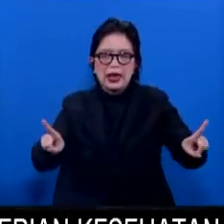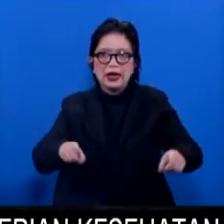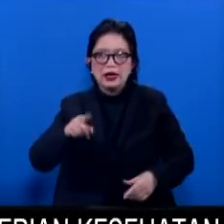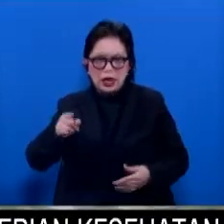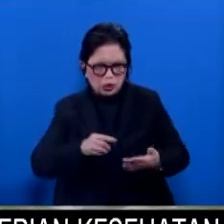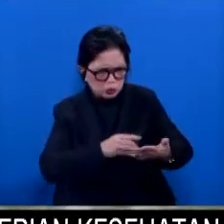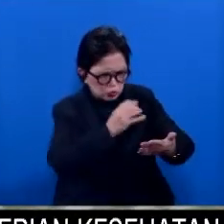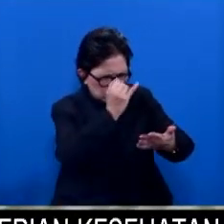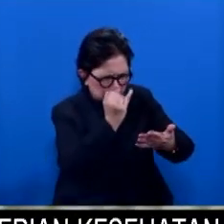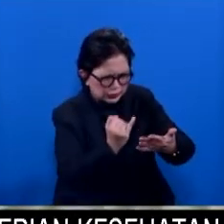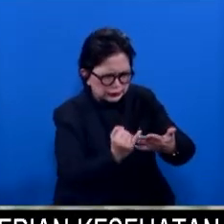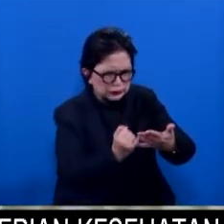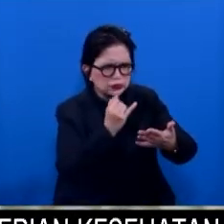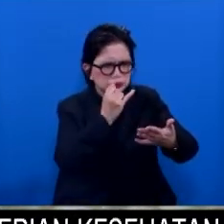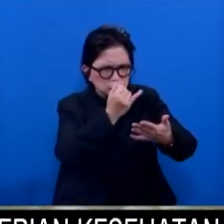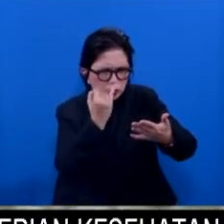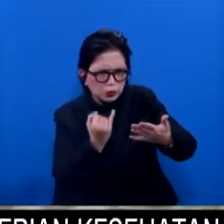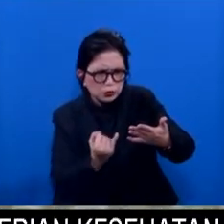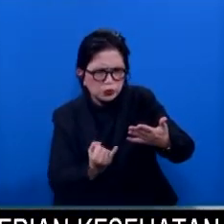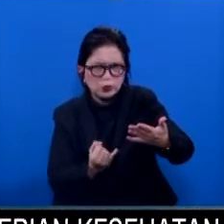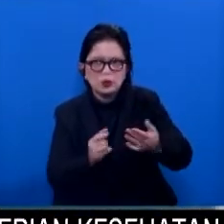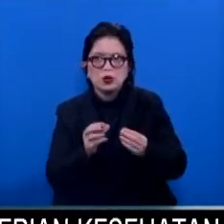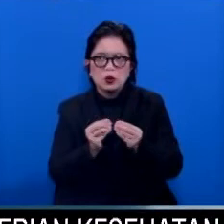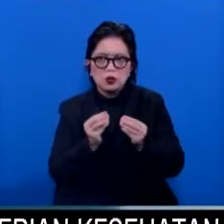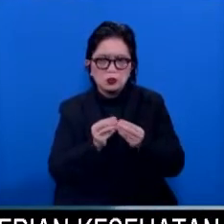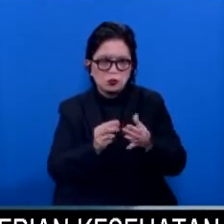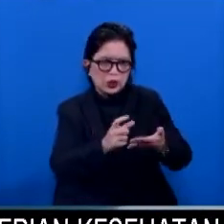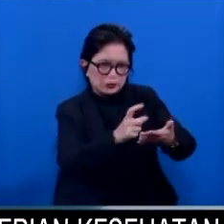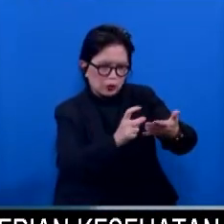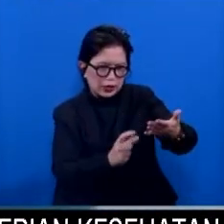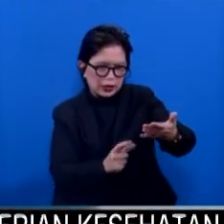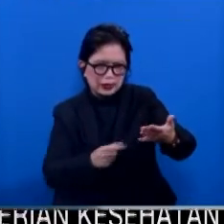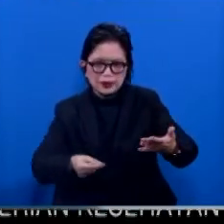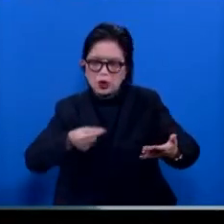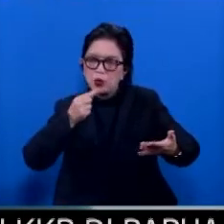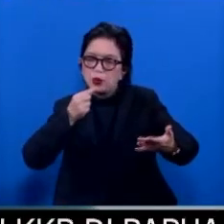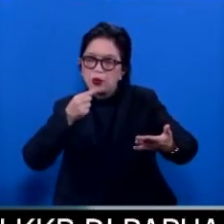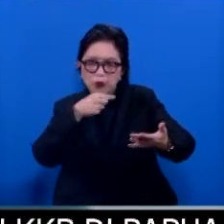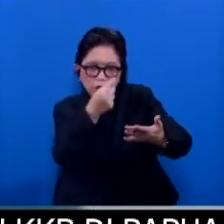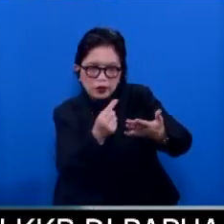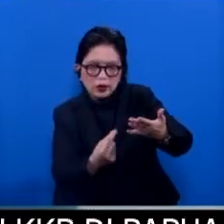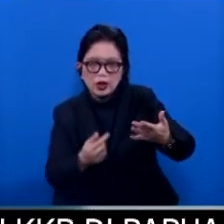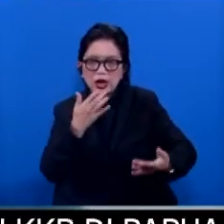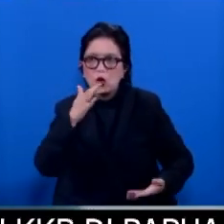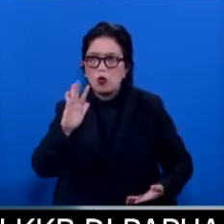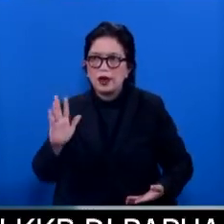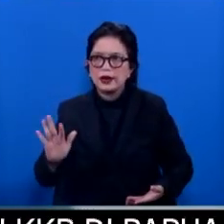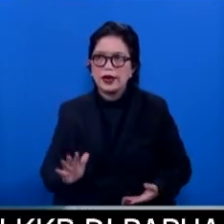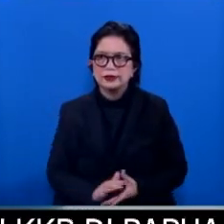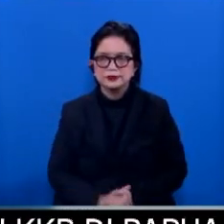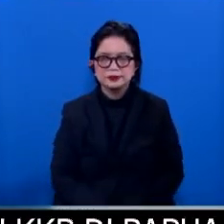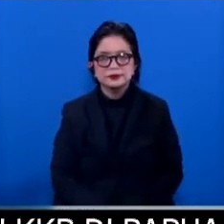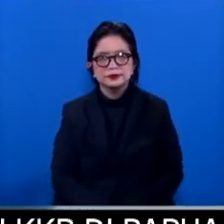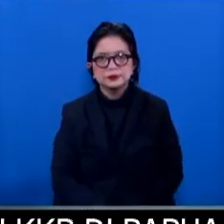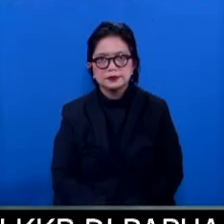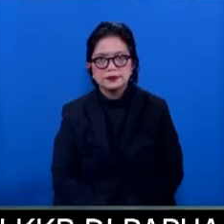ketelatenan tersendiri dalam membatik, mulai membuat pola, mencanting, hingga memberikan pewarnaan sesuai motif yang